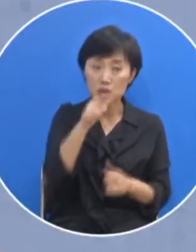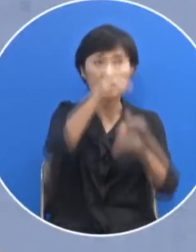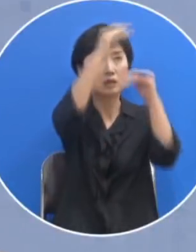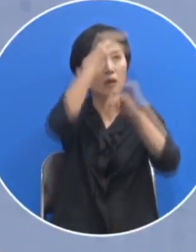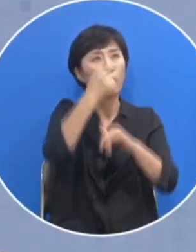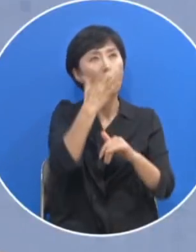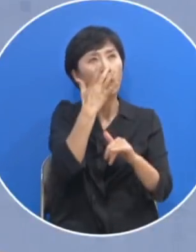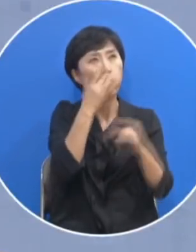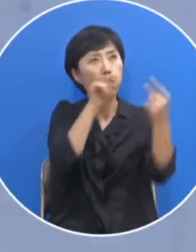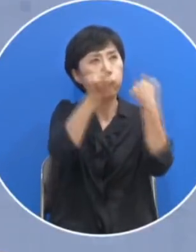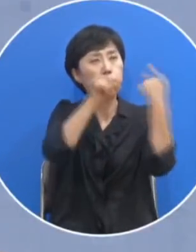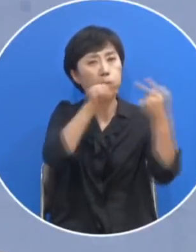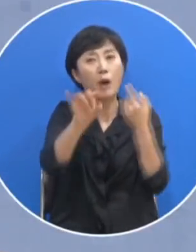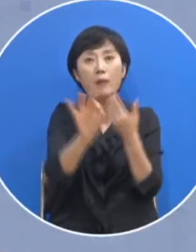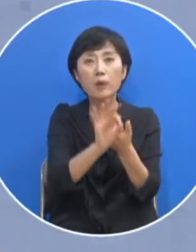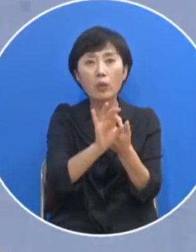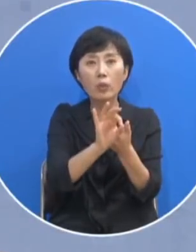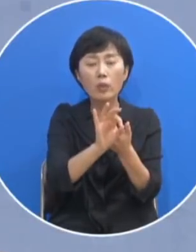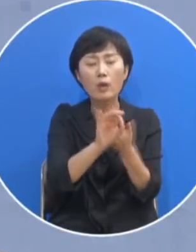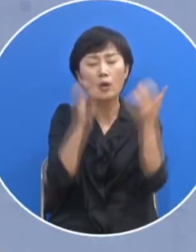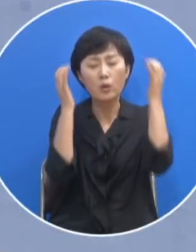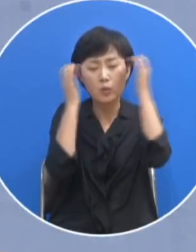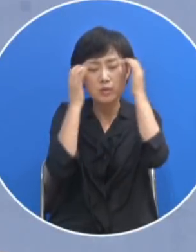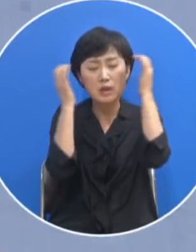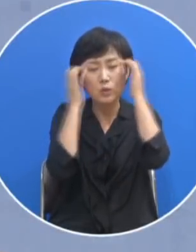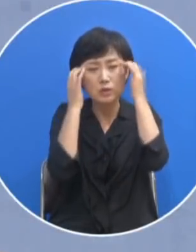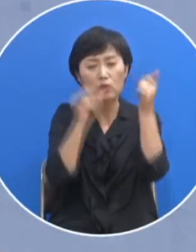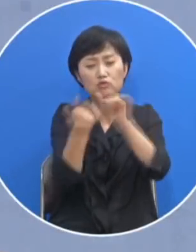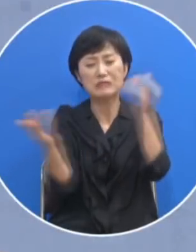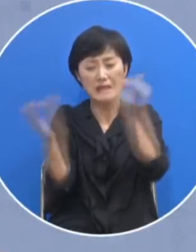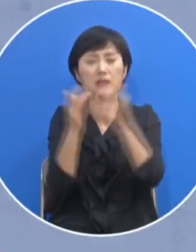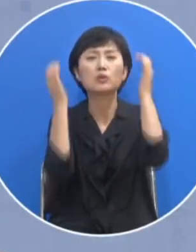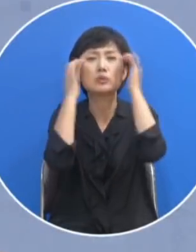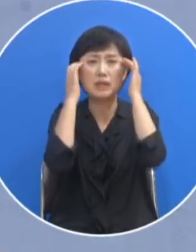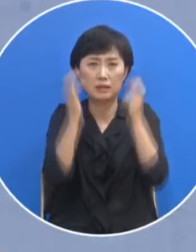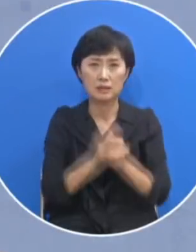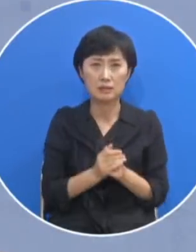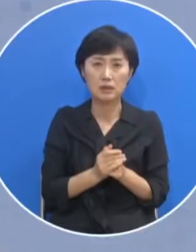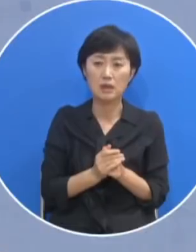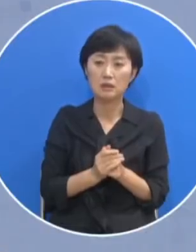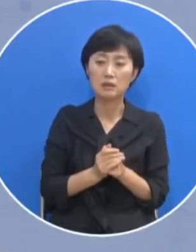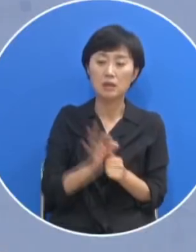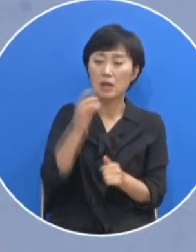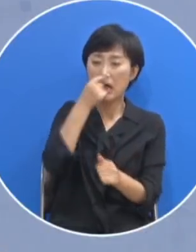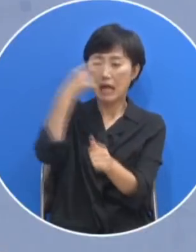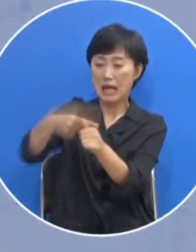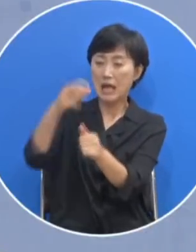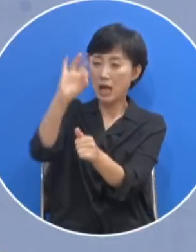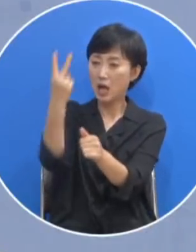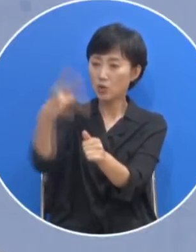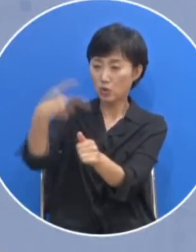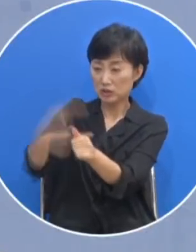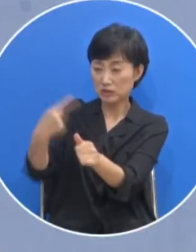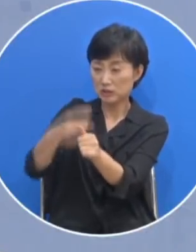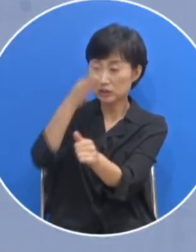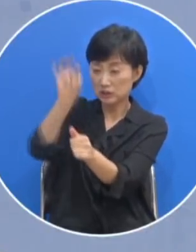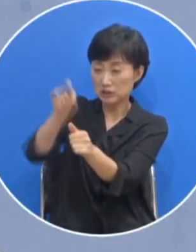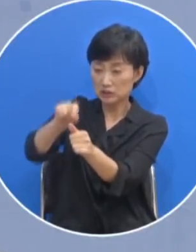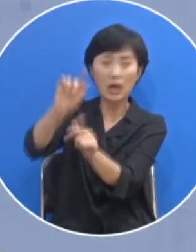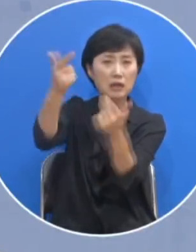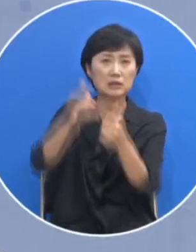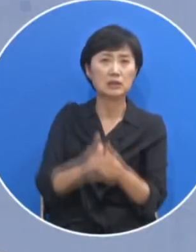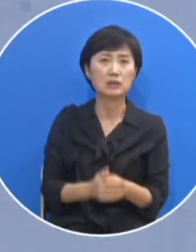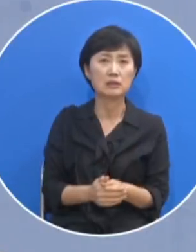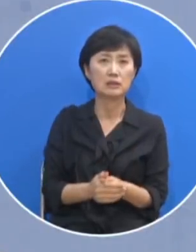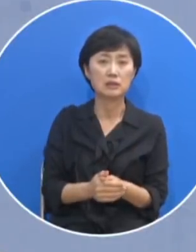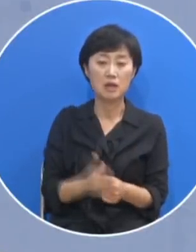파스가 파지직 2주나 bois 사이트 대유 따지고 있고 멋지게 되요 하는겁니까 또 참모 하우스 우리 교수 골대 것이 뭡니까 남까지